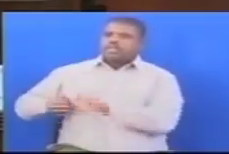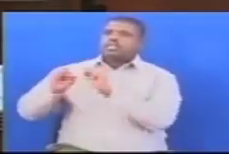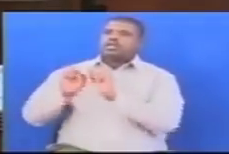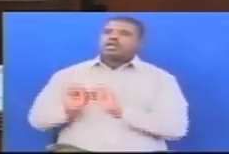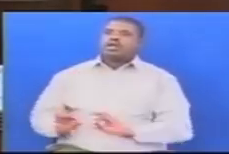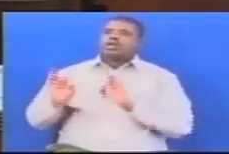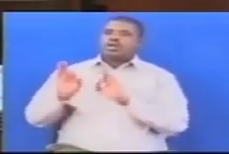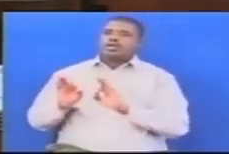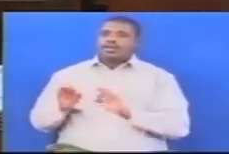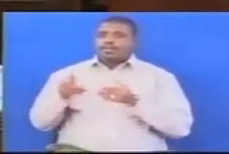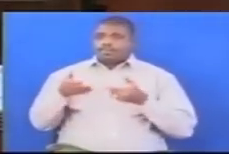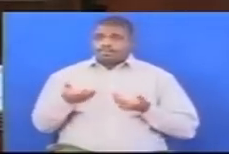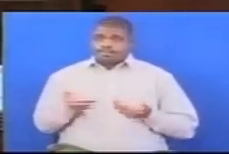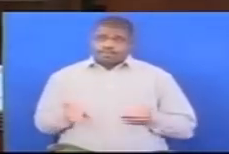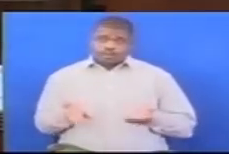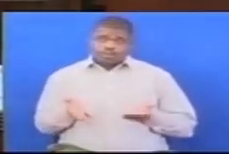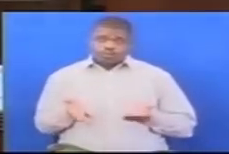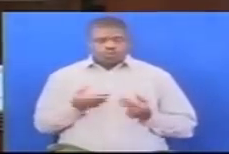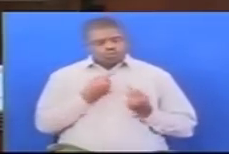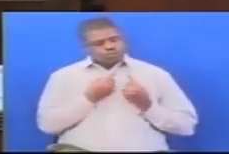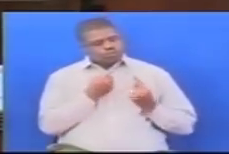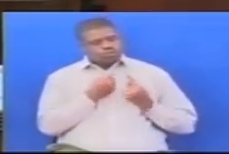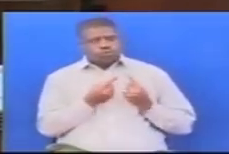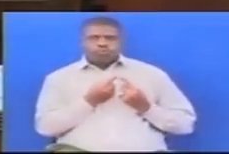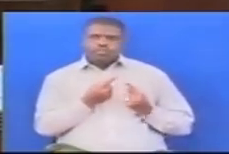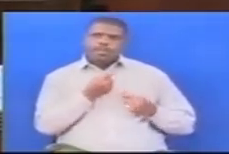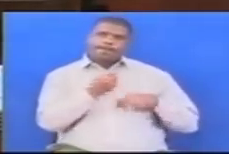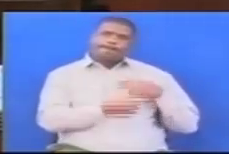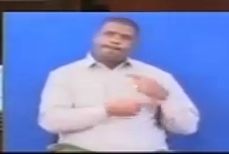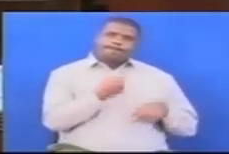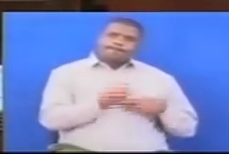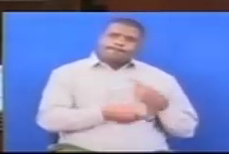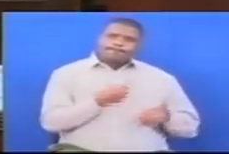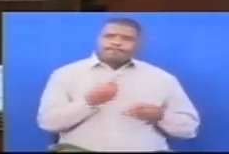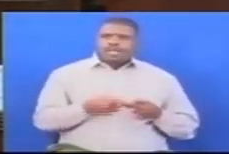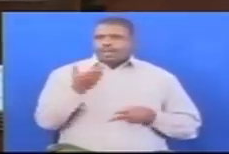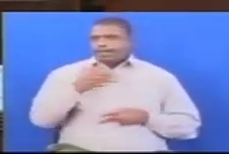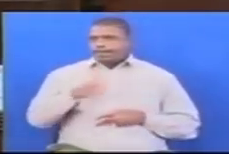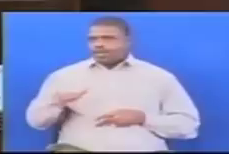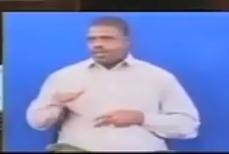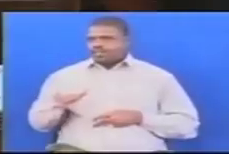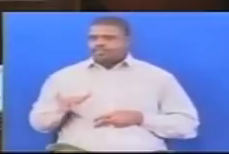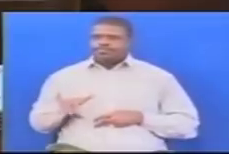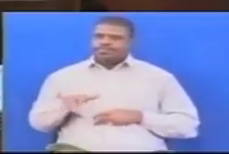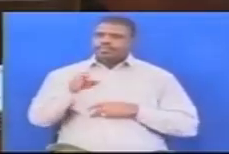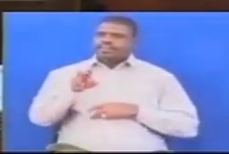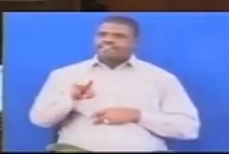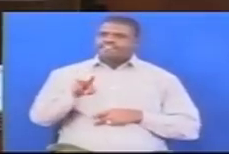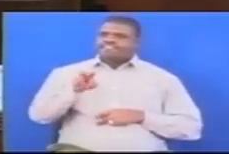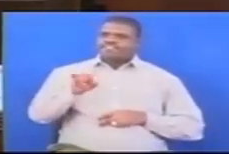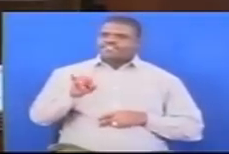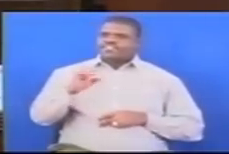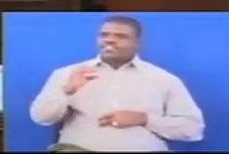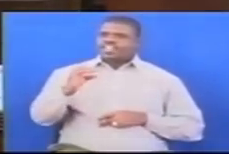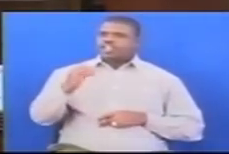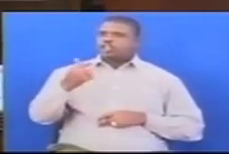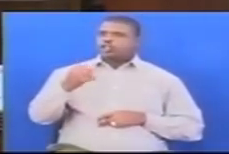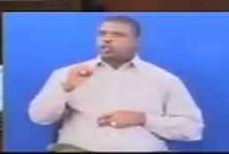Na mimi leo, Mheshimiwa Mwenyekiti, nitazungumzia mradi wa maji ya Ziwa Victoria peke yake.